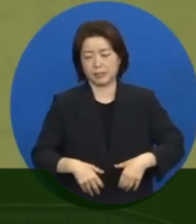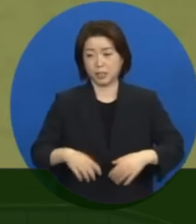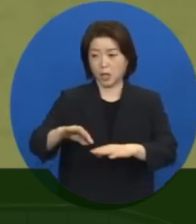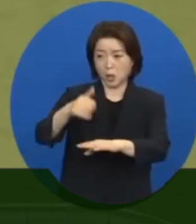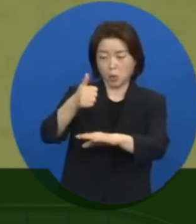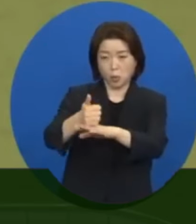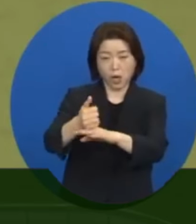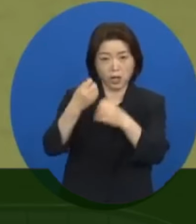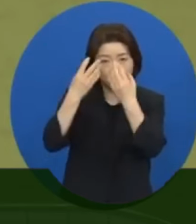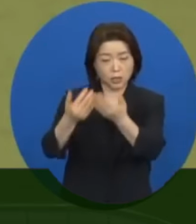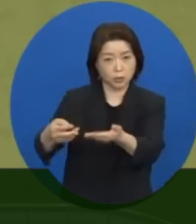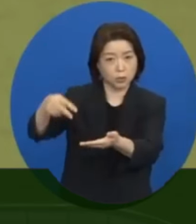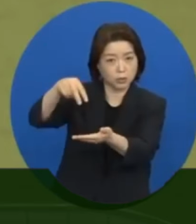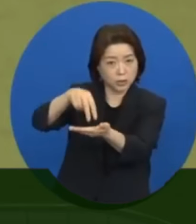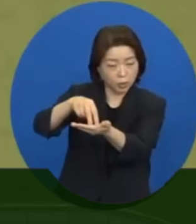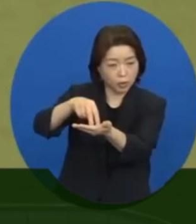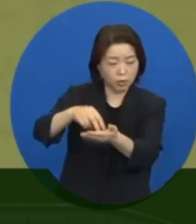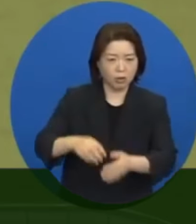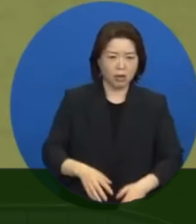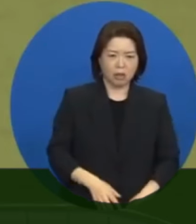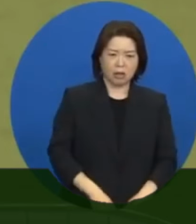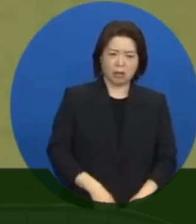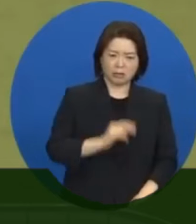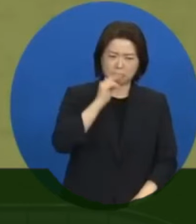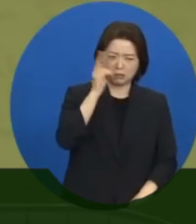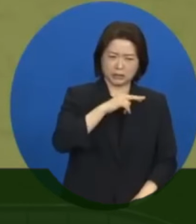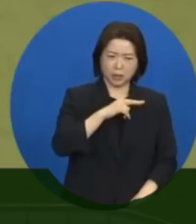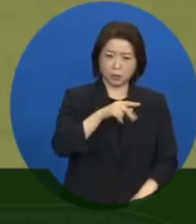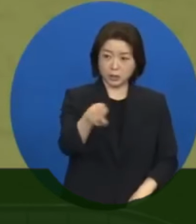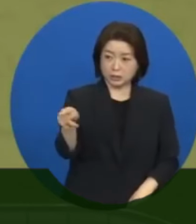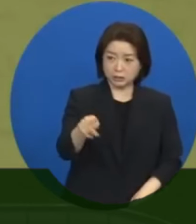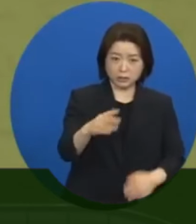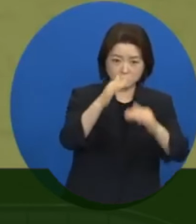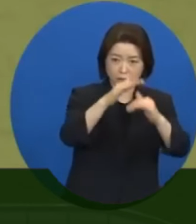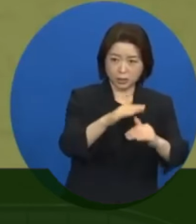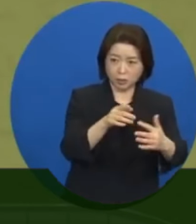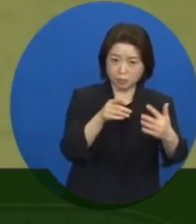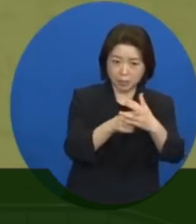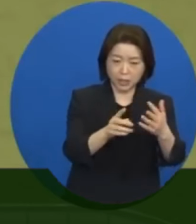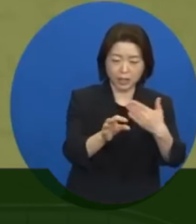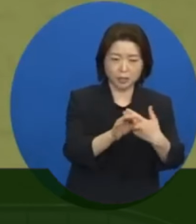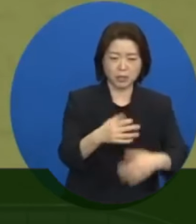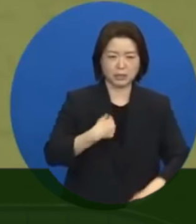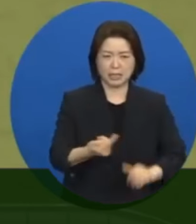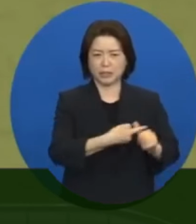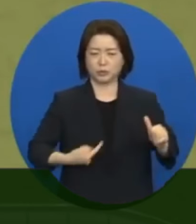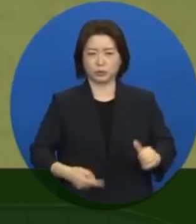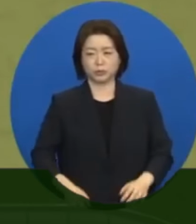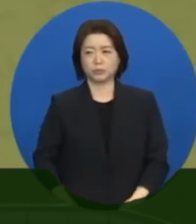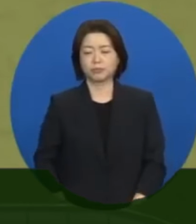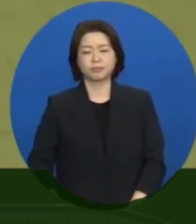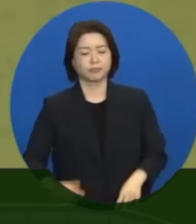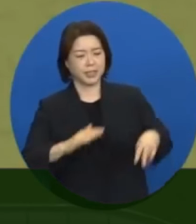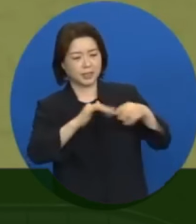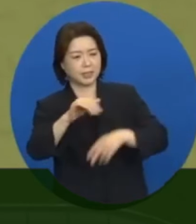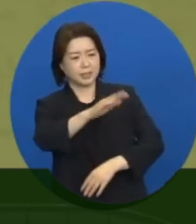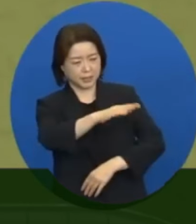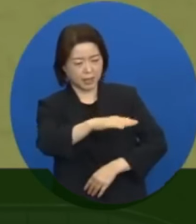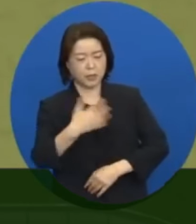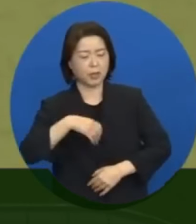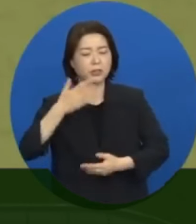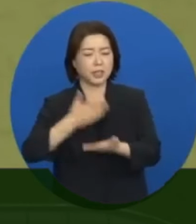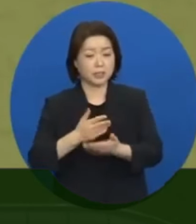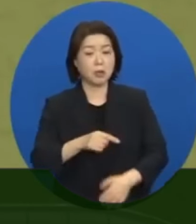하니 사울이 알면 나를 죽일 겁니다 걱정했어요 아 걱정하지 마라 사무엘아 가서 예배드린다고 해 제사